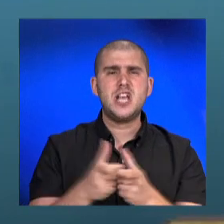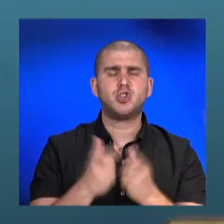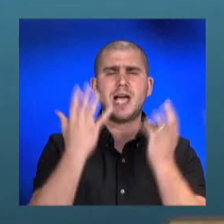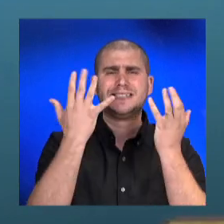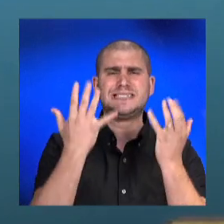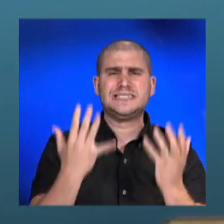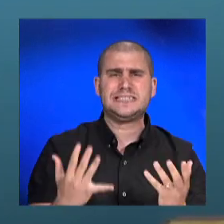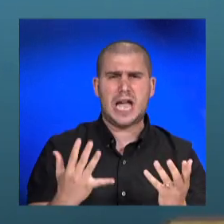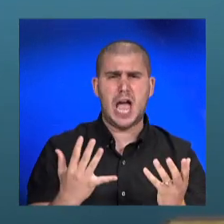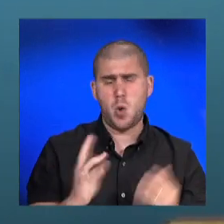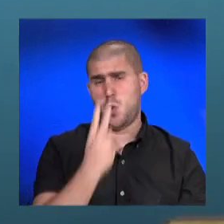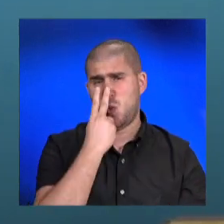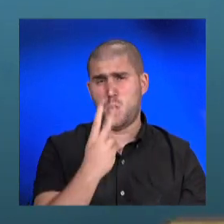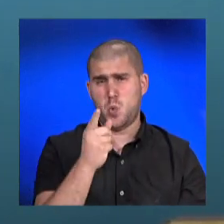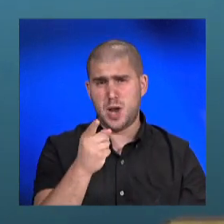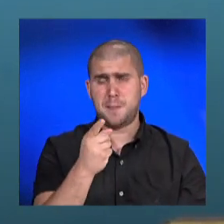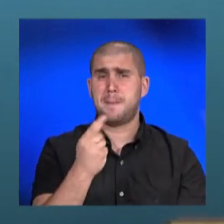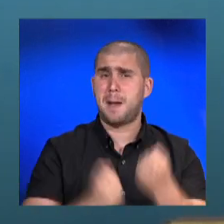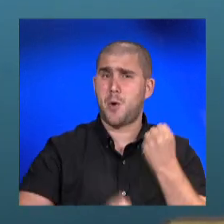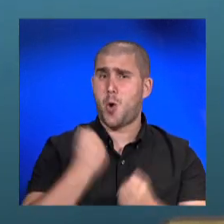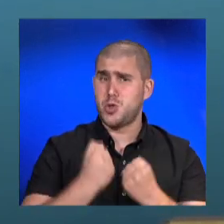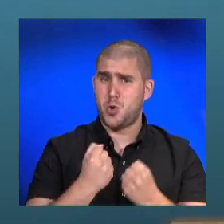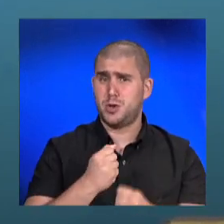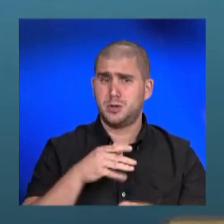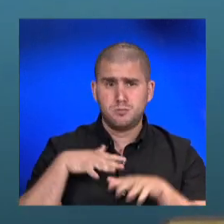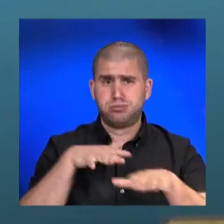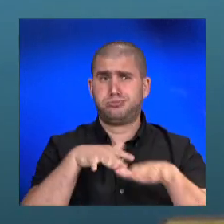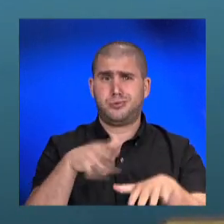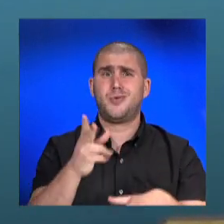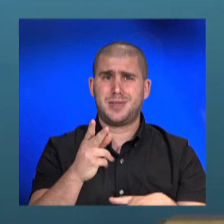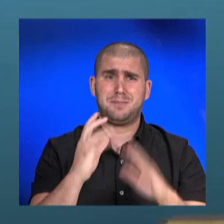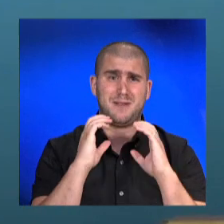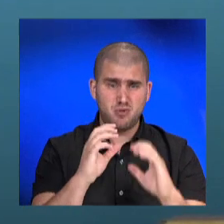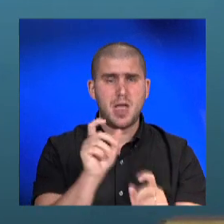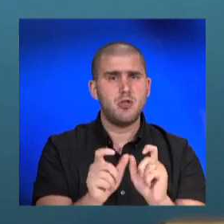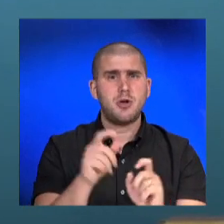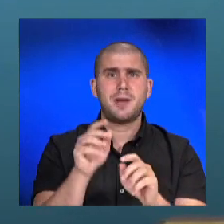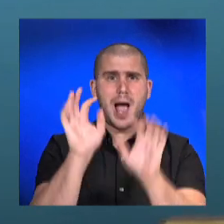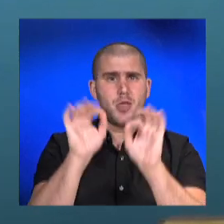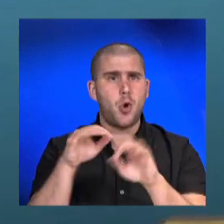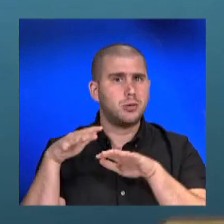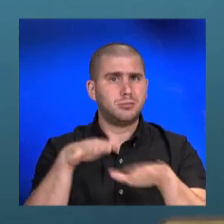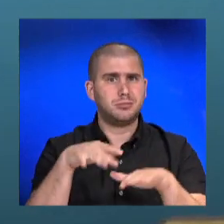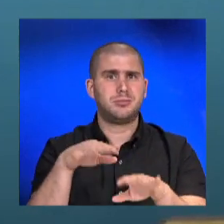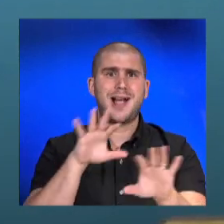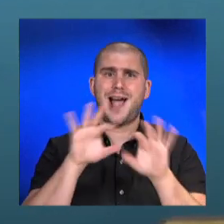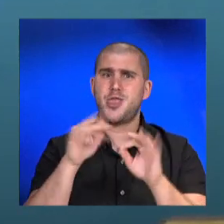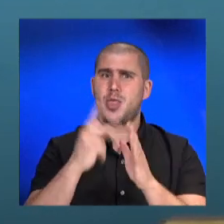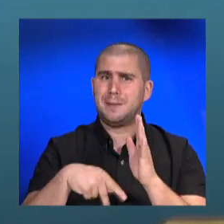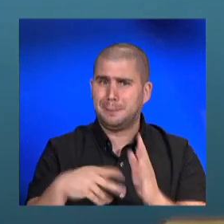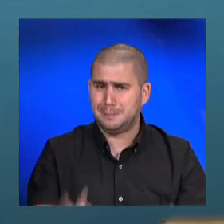את זה במכוניות, בכבישים, אנשים בחנויות, בקניונים. ועם